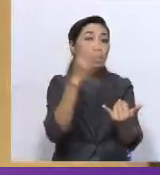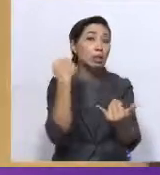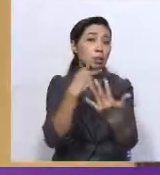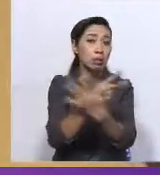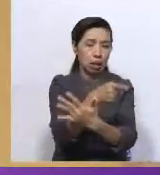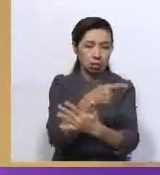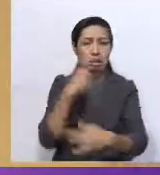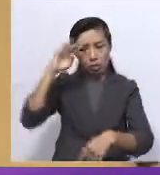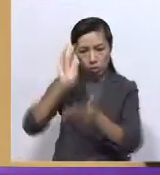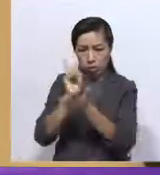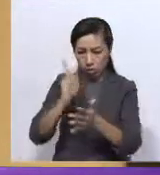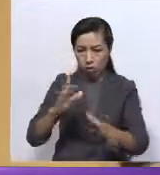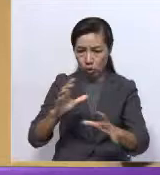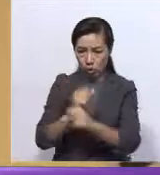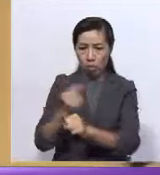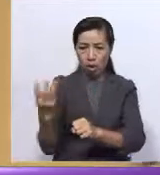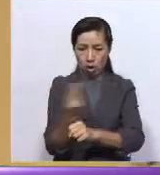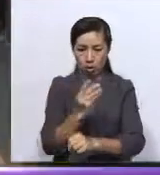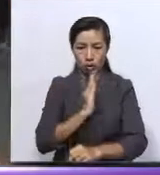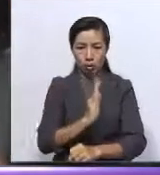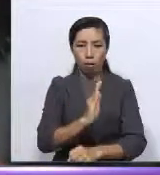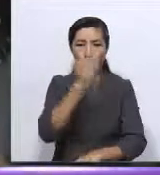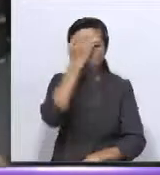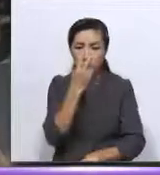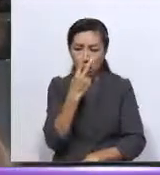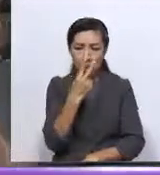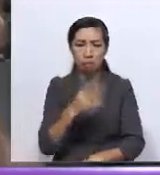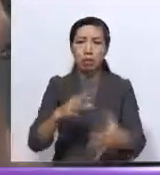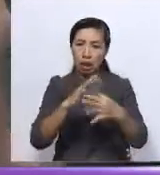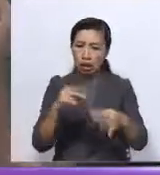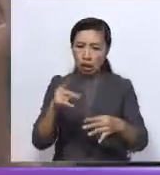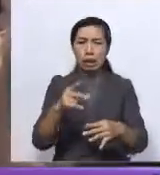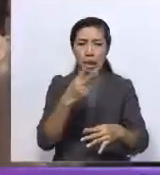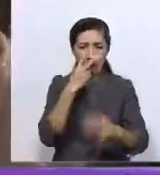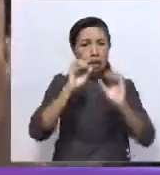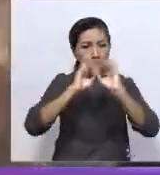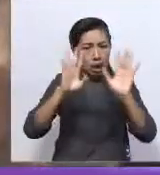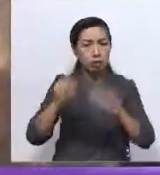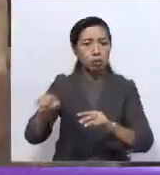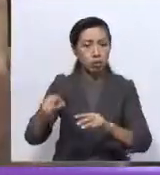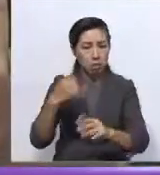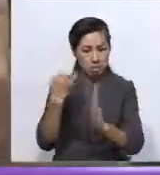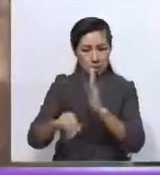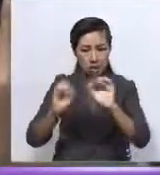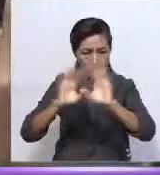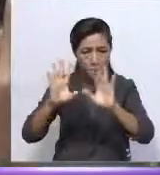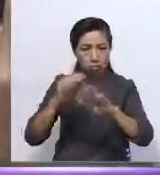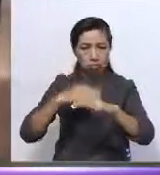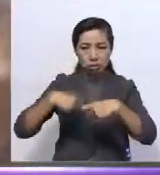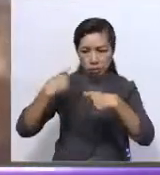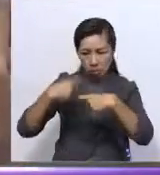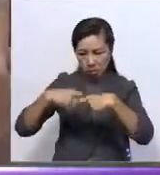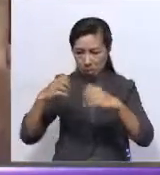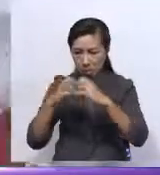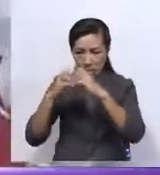จนบุรีให้รวดเร็วและตรงไปตรงมาเพราะเห็นว่าคดีนี้มีความผิดที่ชัดเจนและไม่ซับซ้อนค่ะส่วนกรณี